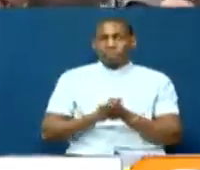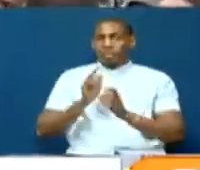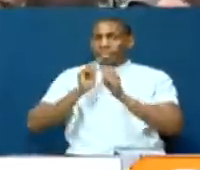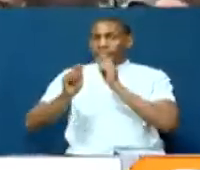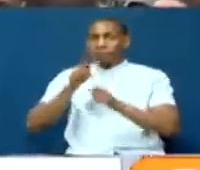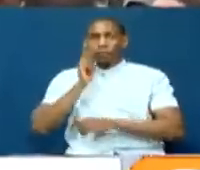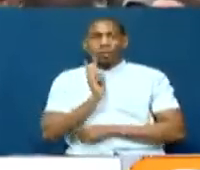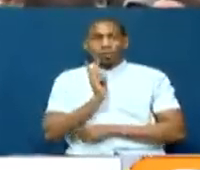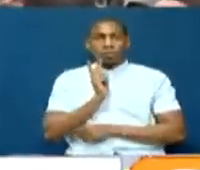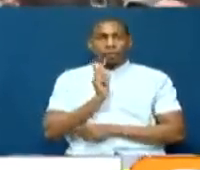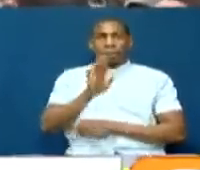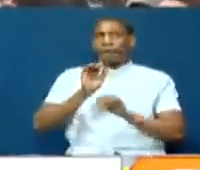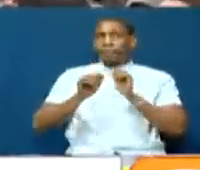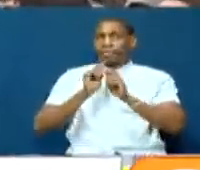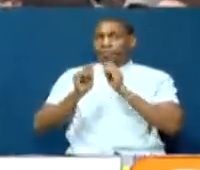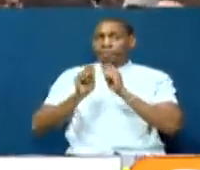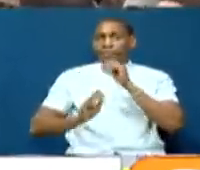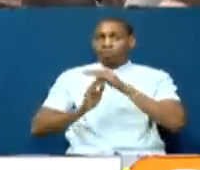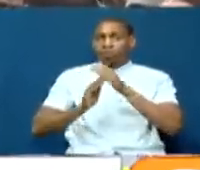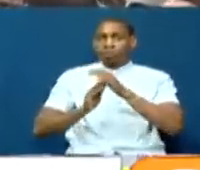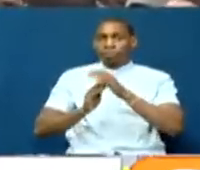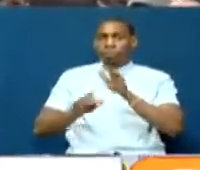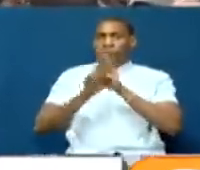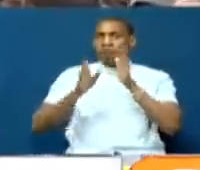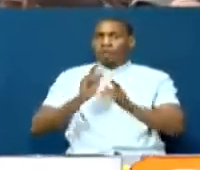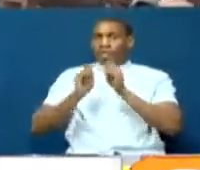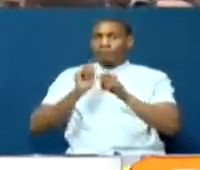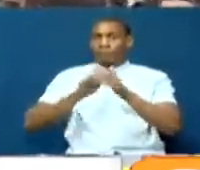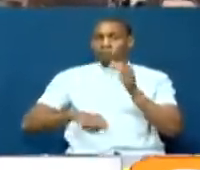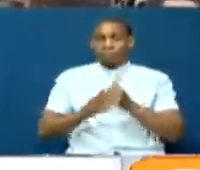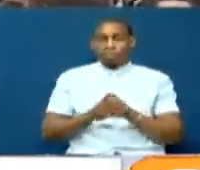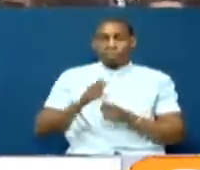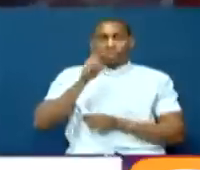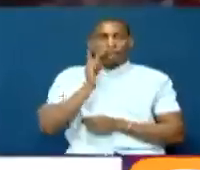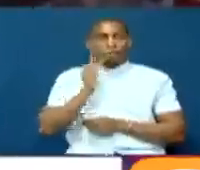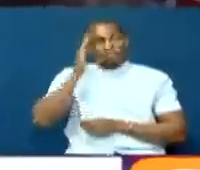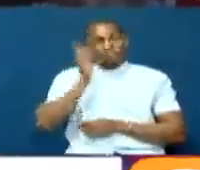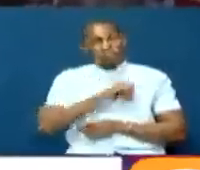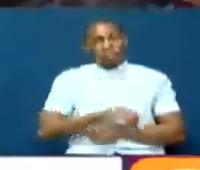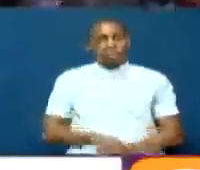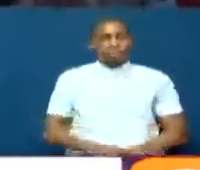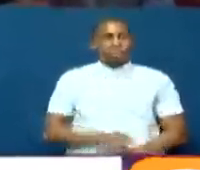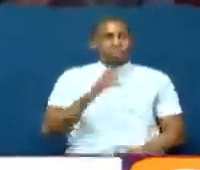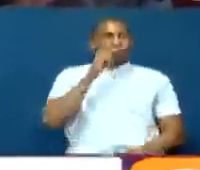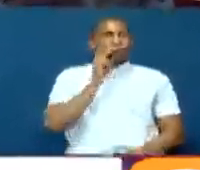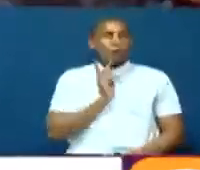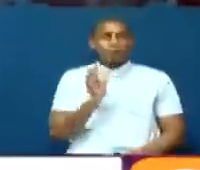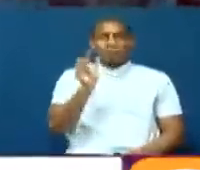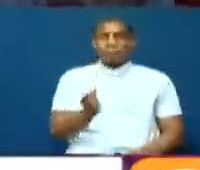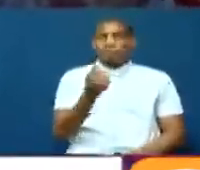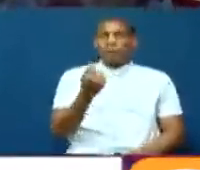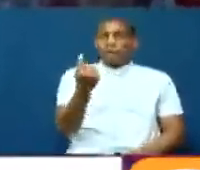interview. Unaweza kufanya mtu senior counsel interview ya nini? Kwani Kalonzo hatumjui? Kalonzo ni kamtuka moja